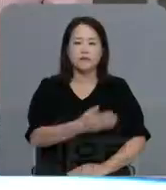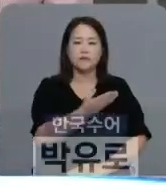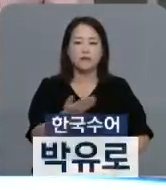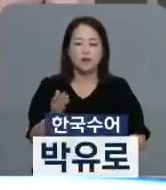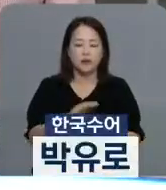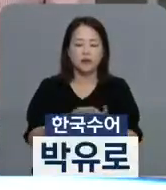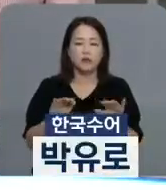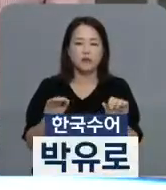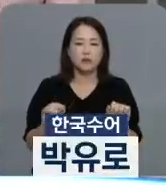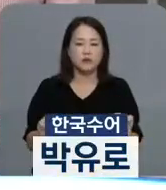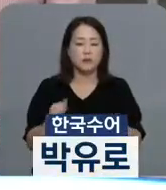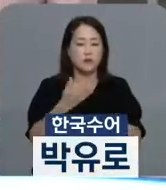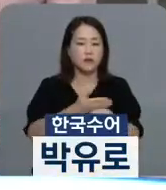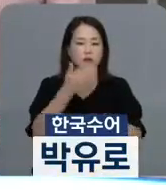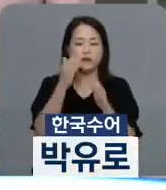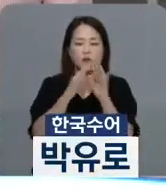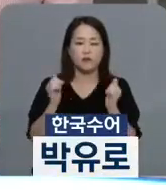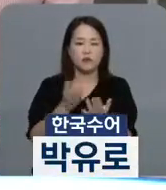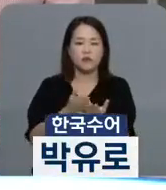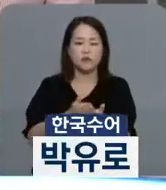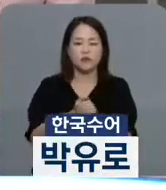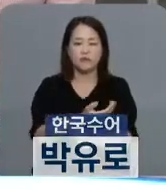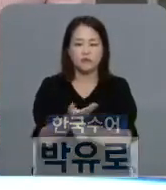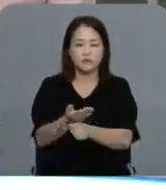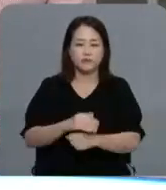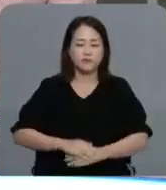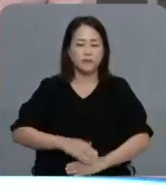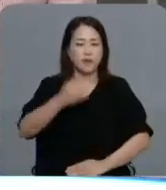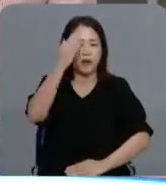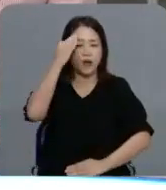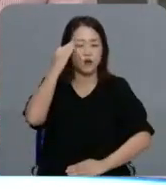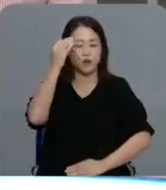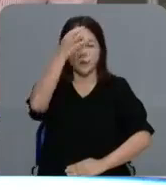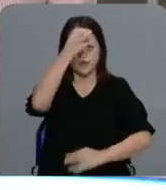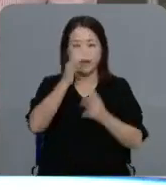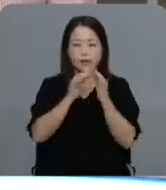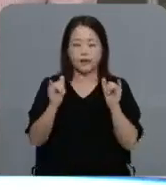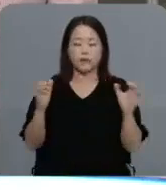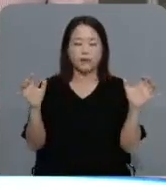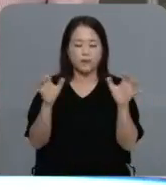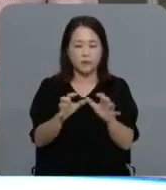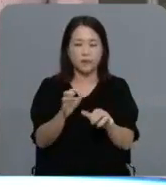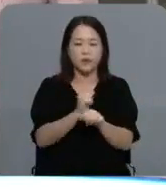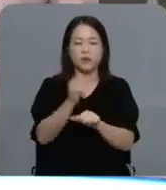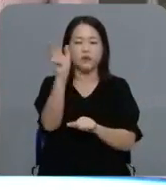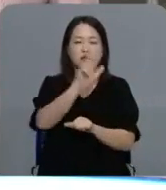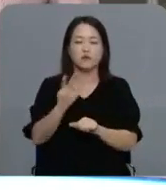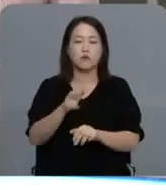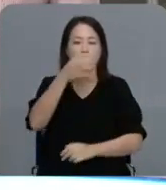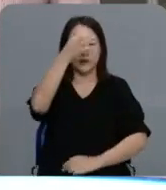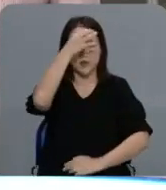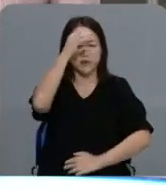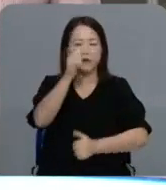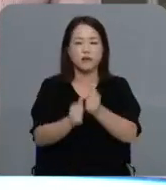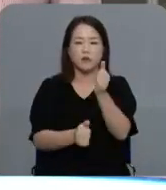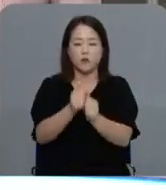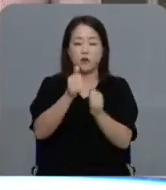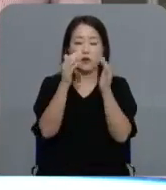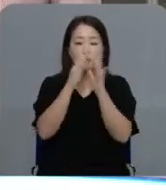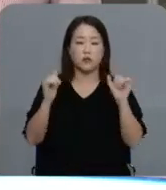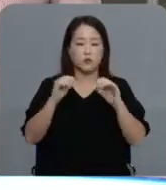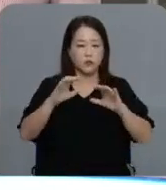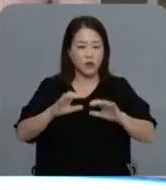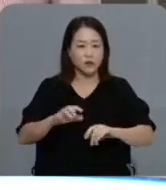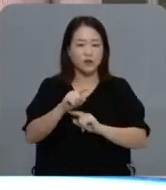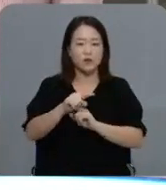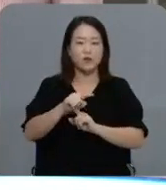여러분 안녕하십니까? 9시 전북권 뉴스입니다. 국내 기능인이 한자리에 모이는 전국 기능 경기 대회가 전북에서